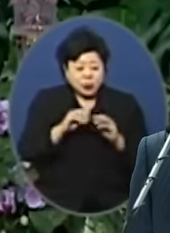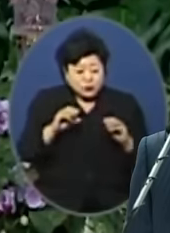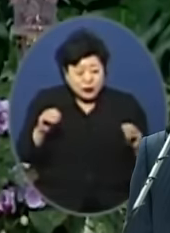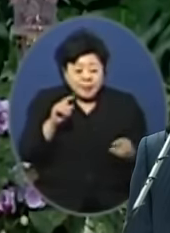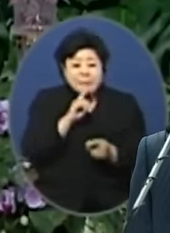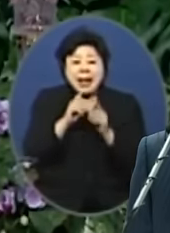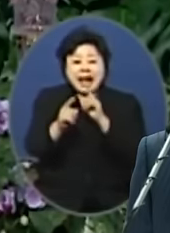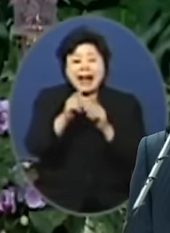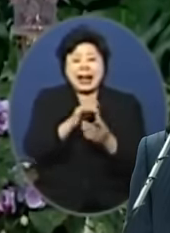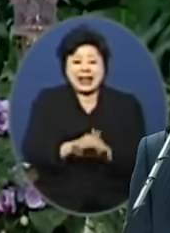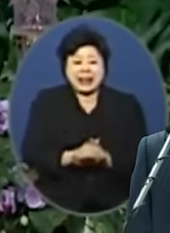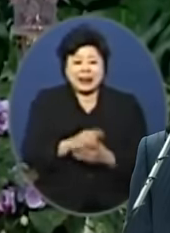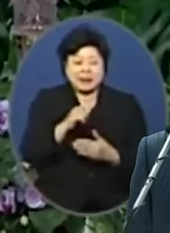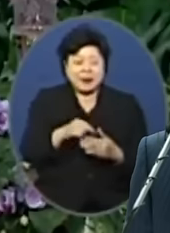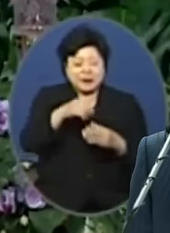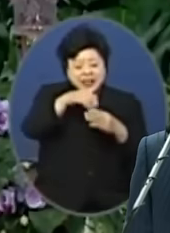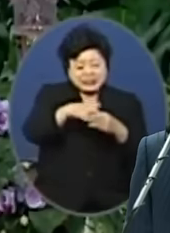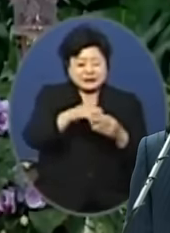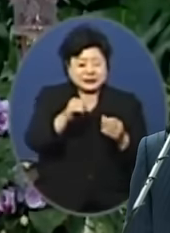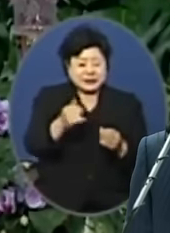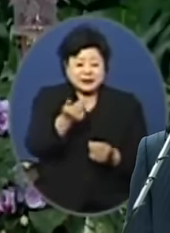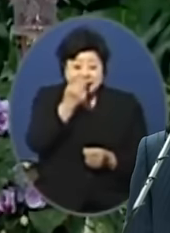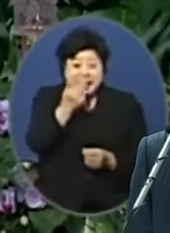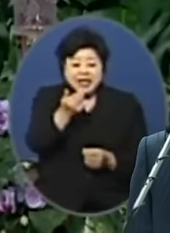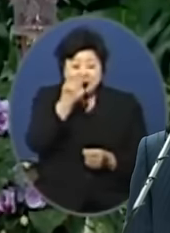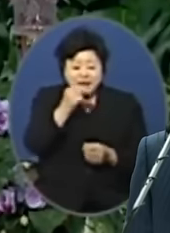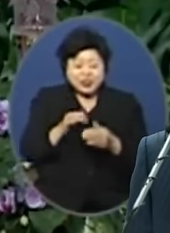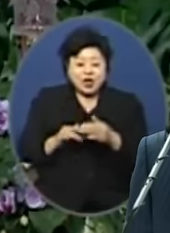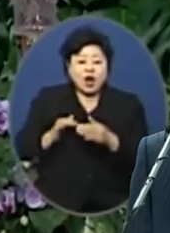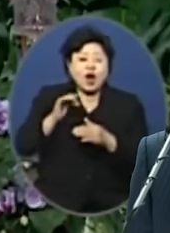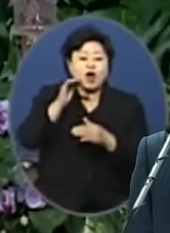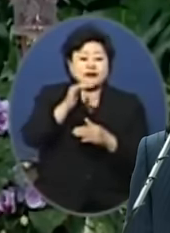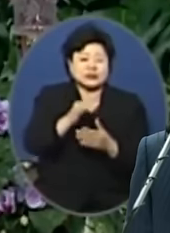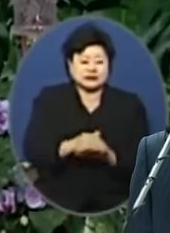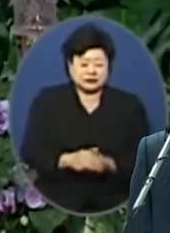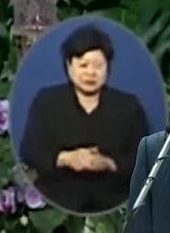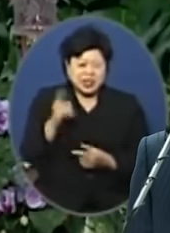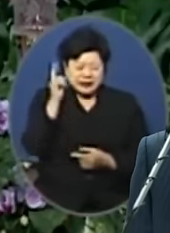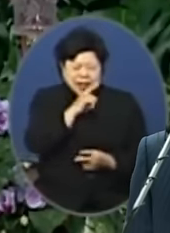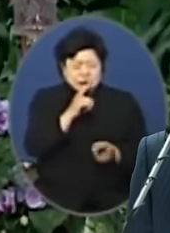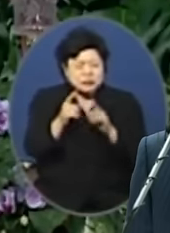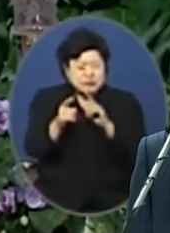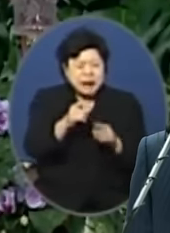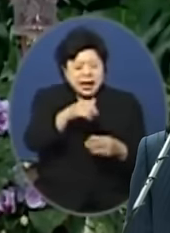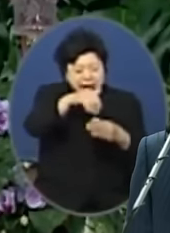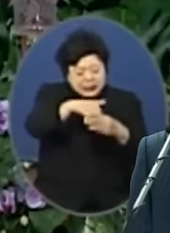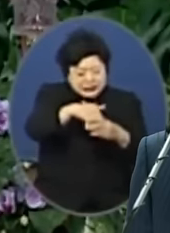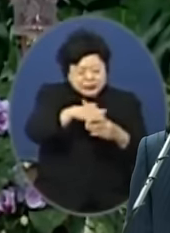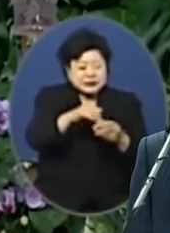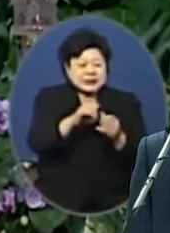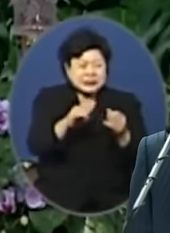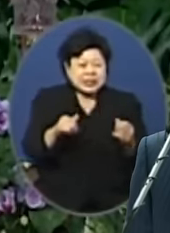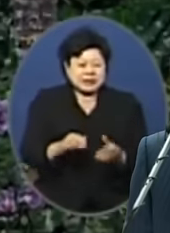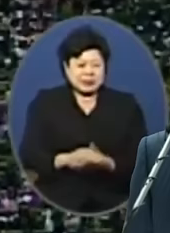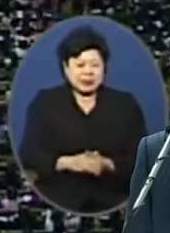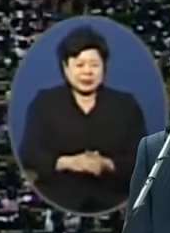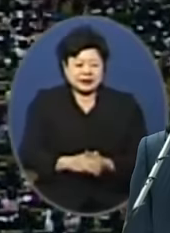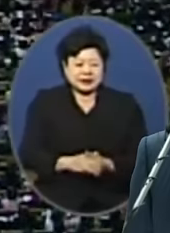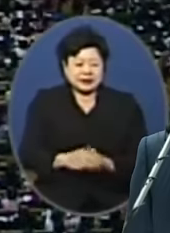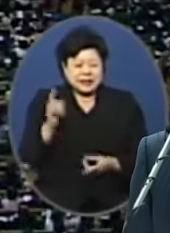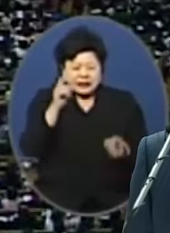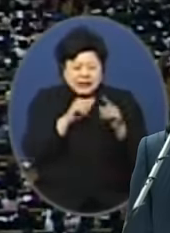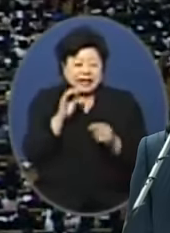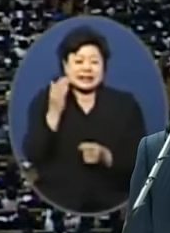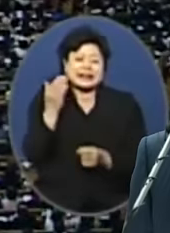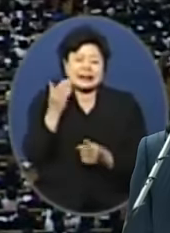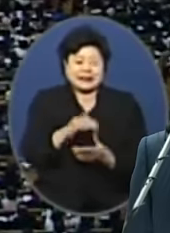말 마음에 심는 사람은 생명이 넘쳐나고 폐역한 말을 심어놓으면 상하게